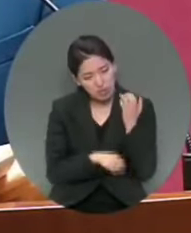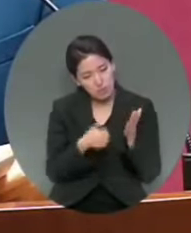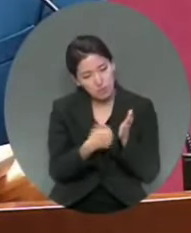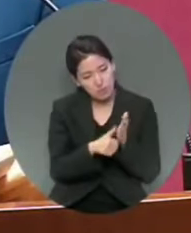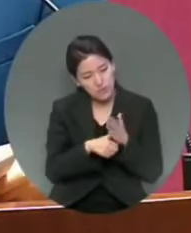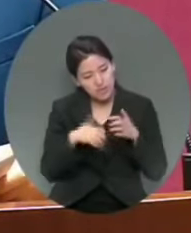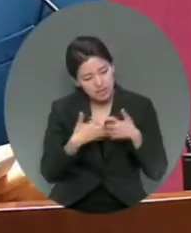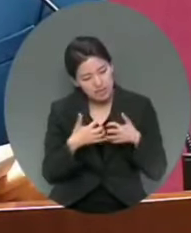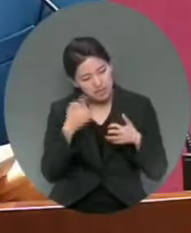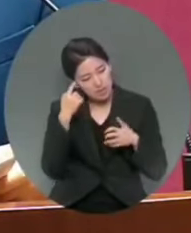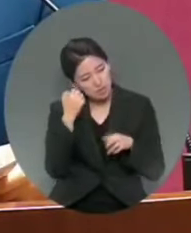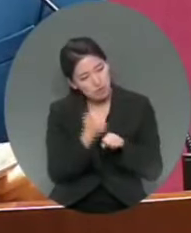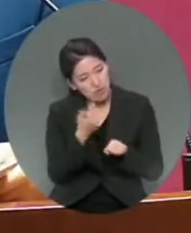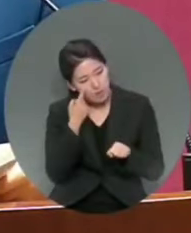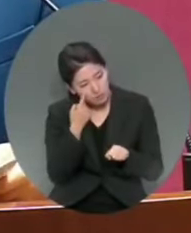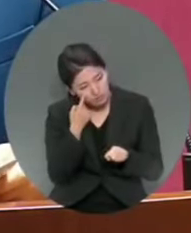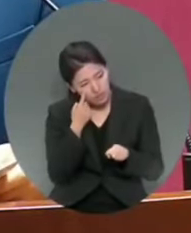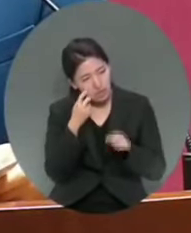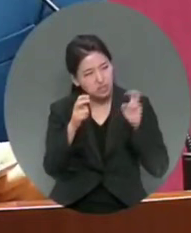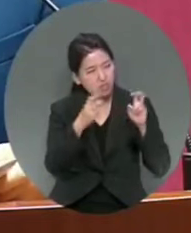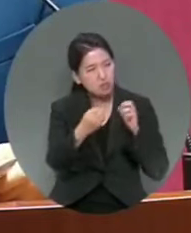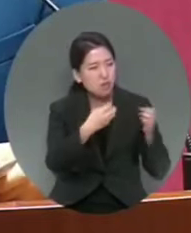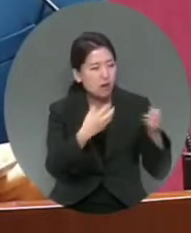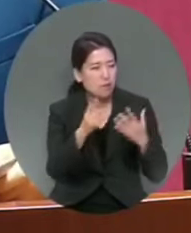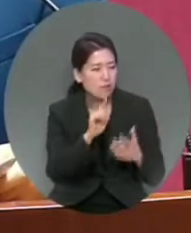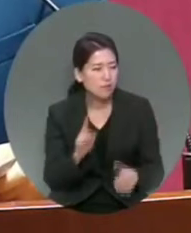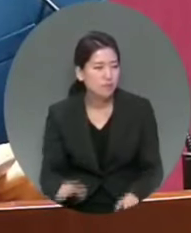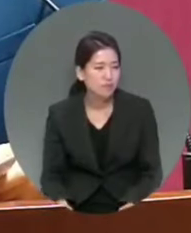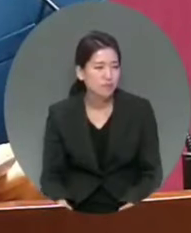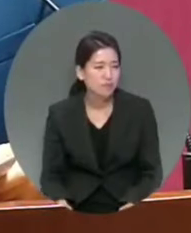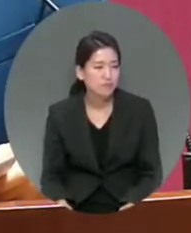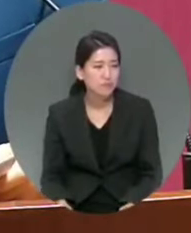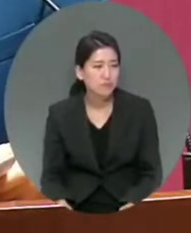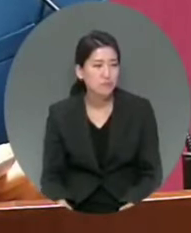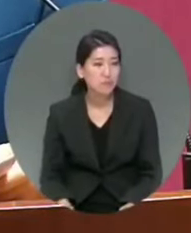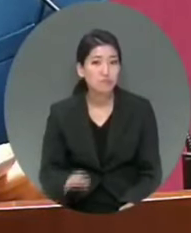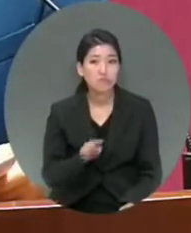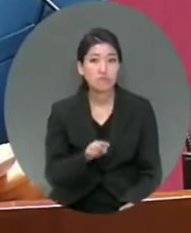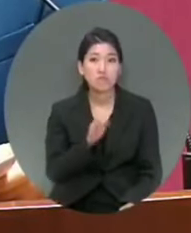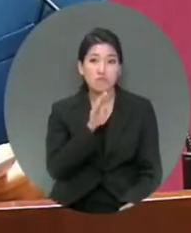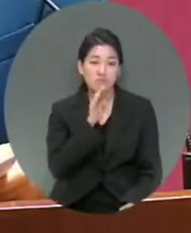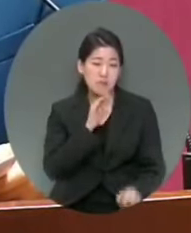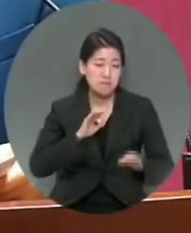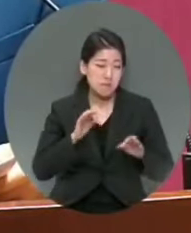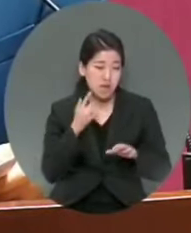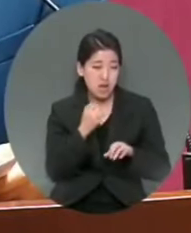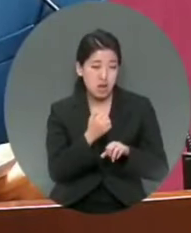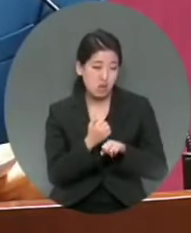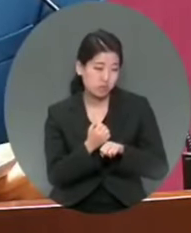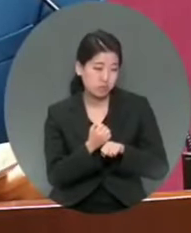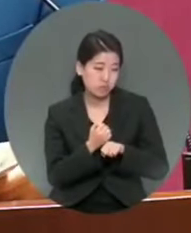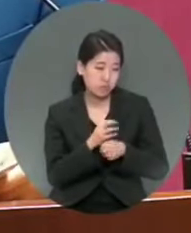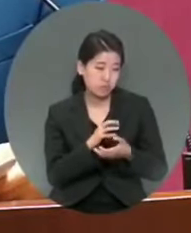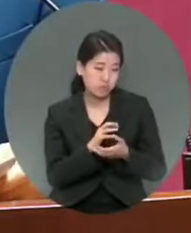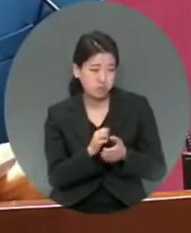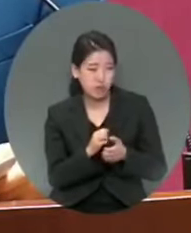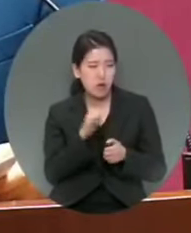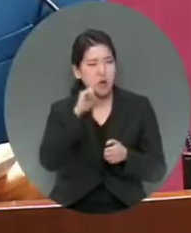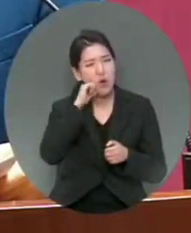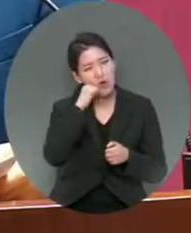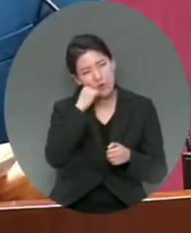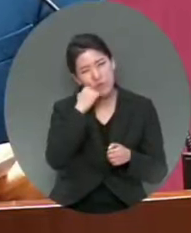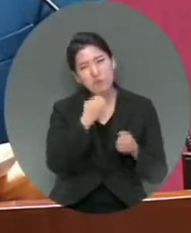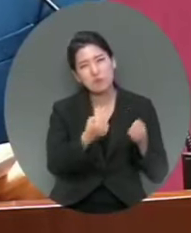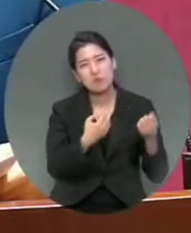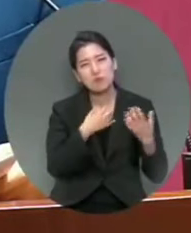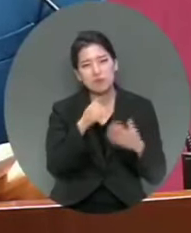분들, 또 기업들 분 얘기 들어보면은 그렇게 금방 성과 내고 상용화하고 그러지 못하는 어려움 점들을